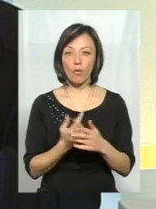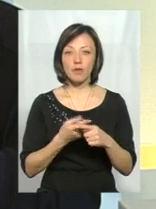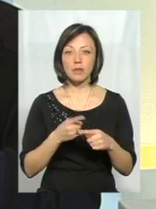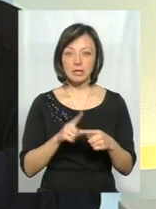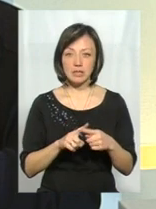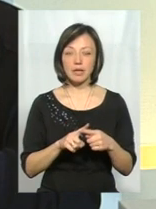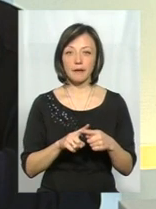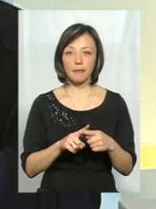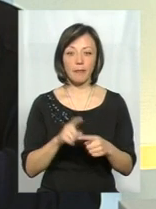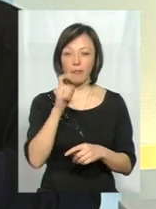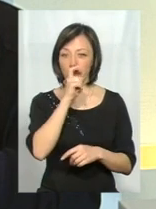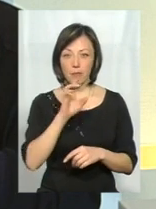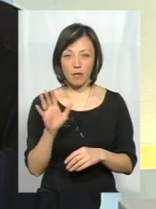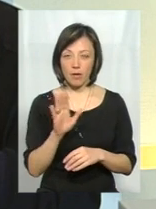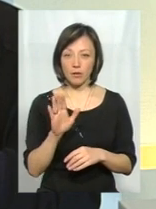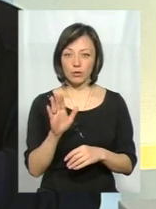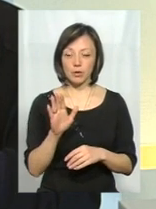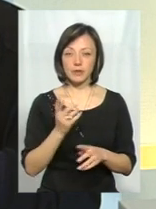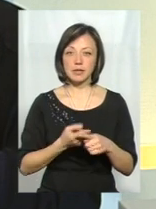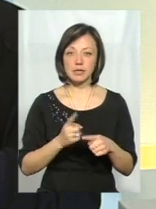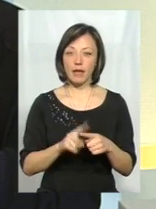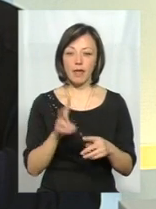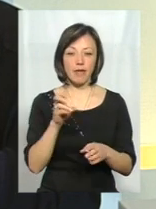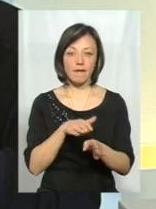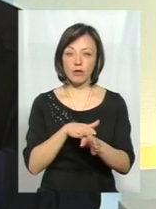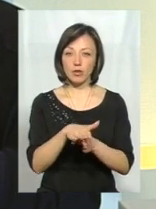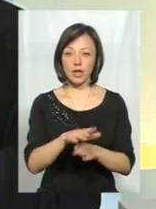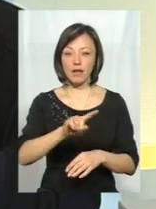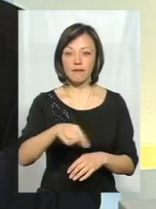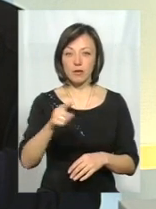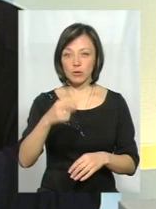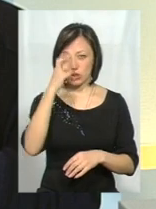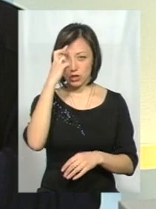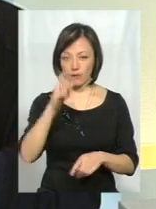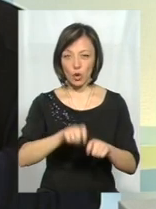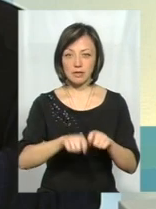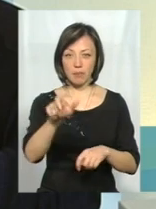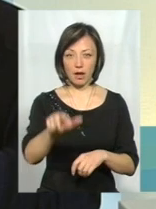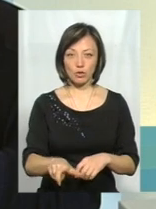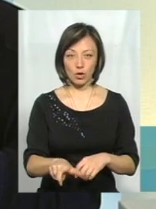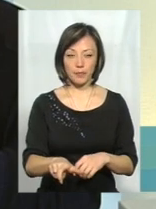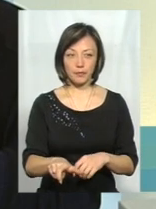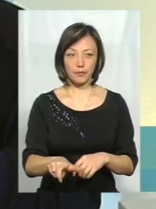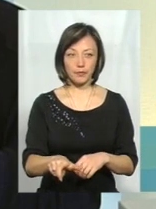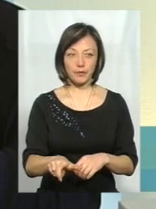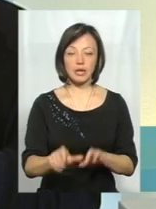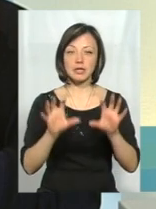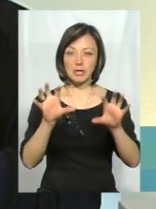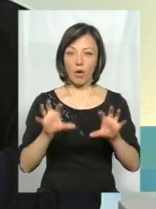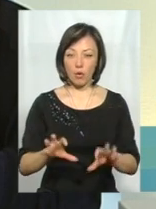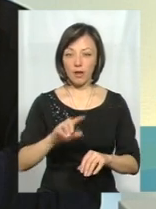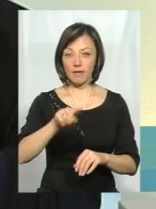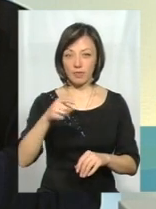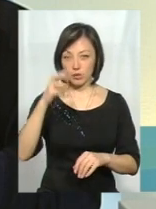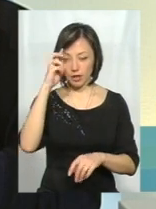досить непогано. Це невиконання вимог державного інспектора. От, законних вимог